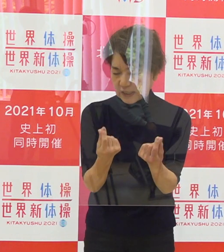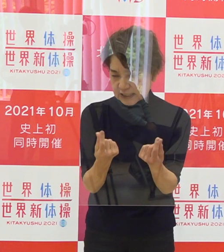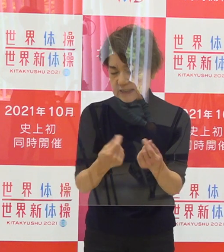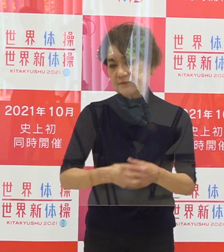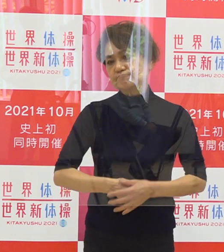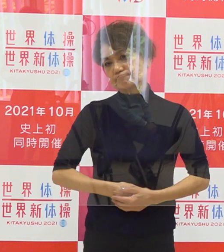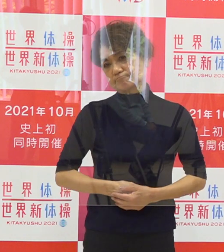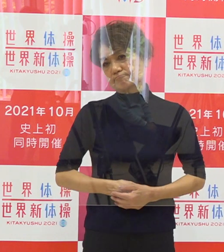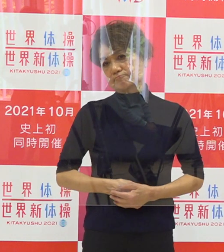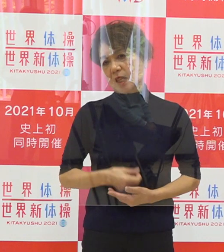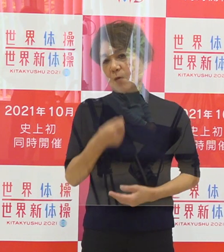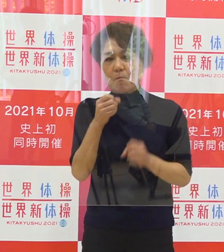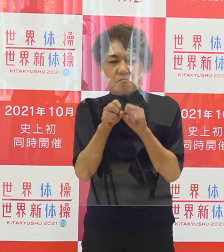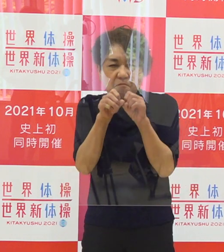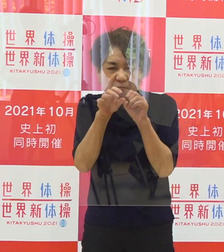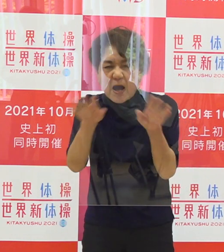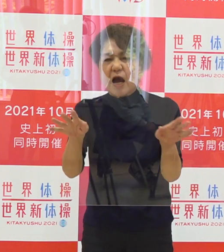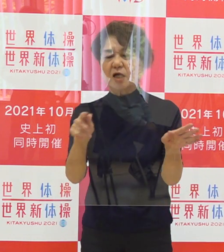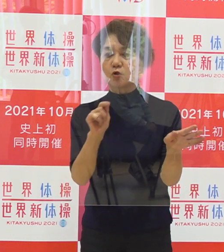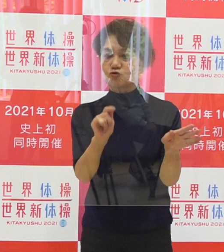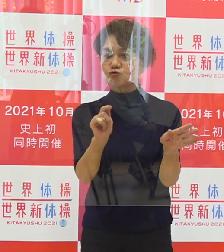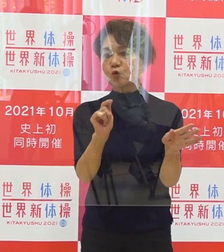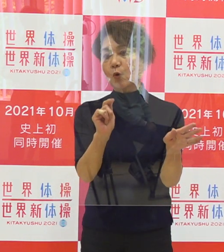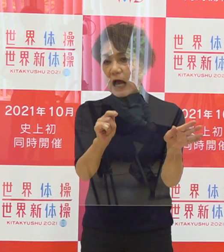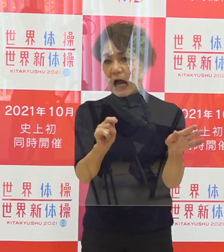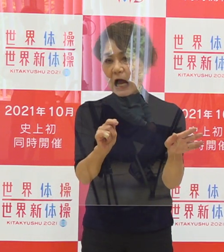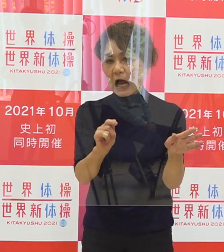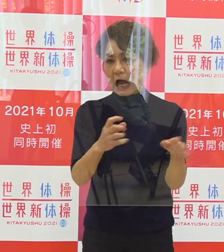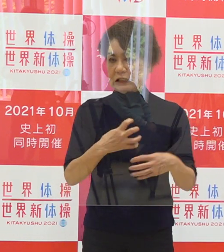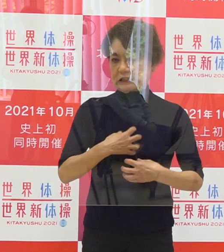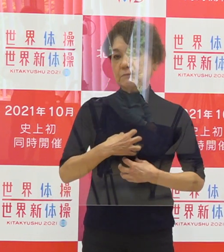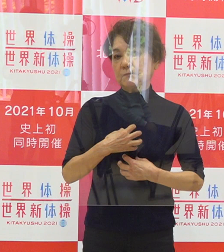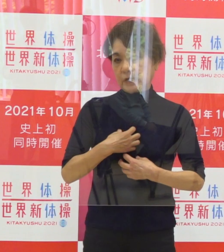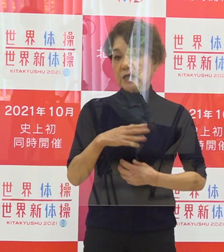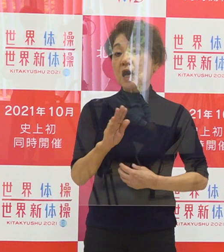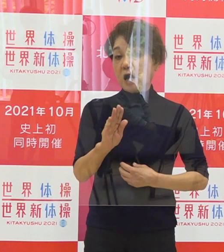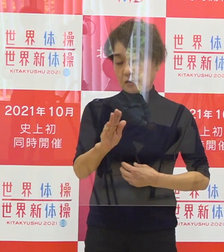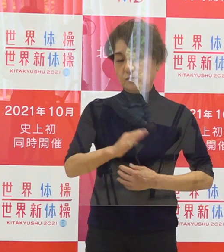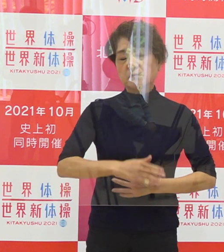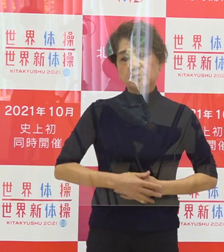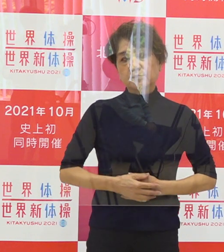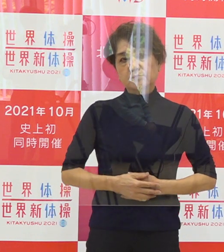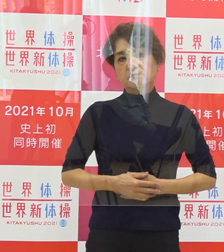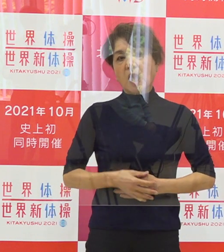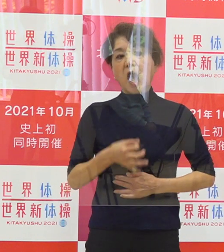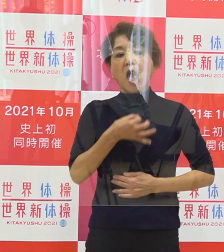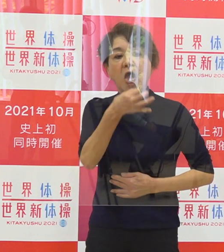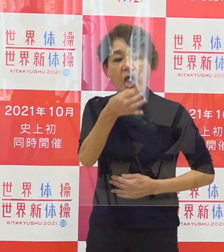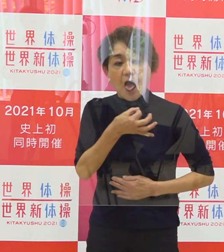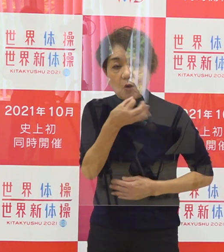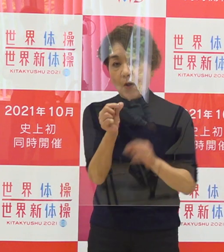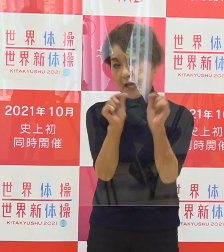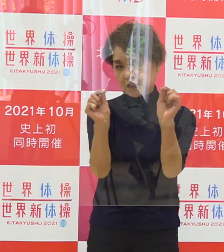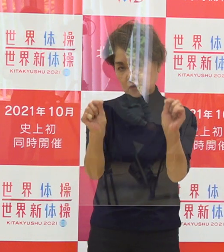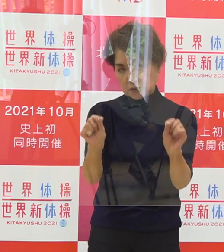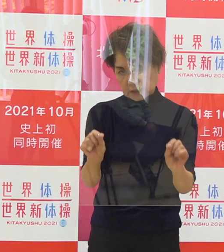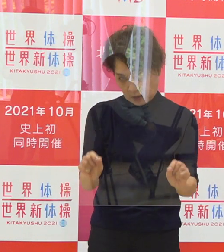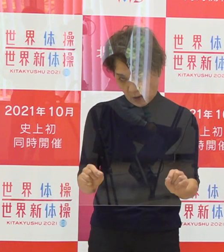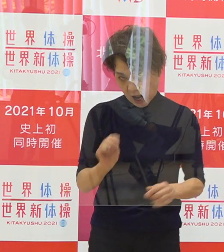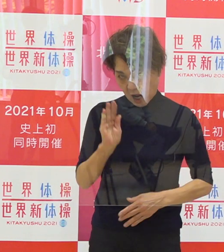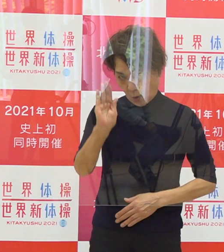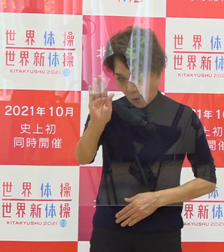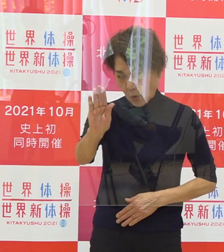が、飛沫を飛ばすということが懸念されておりますので、声についてはですね、まあ、今後